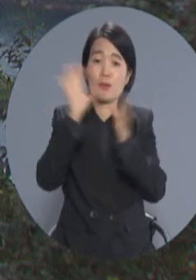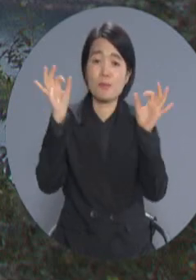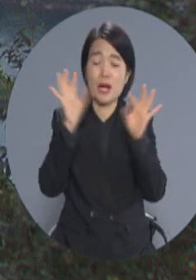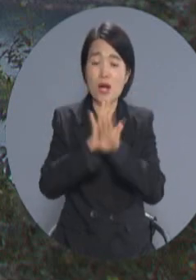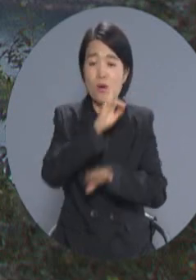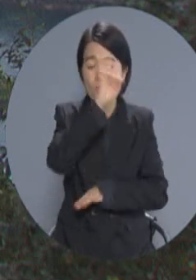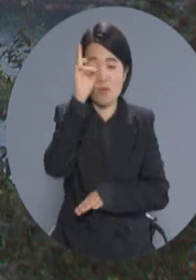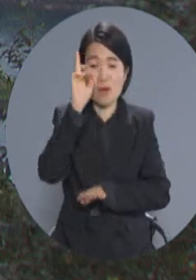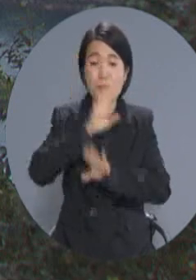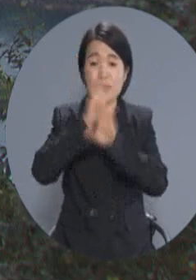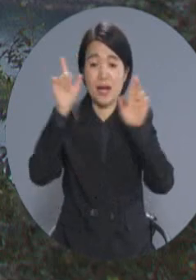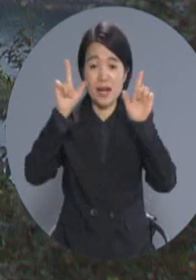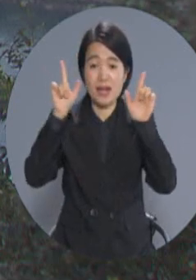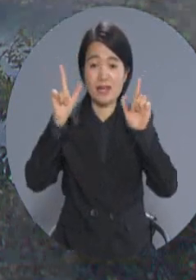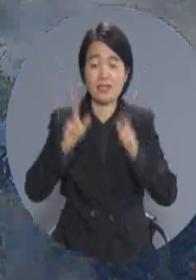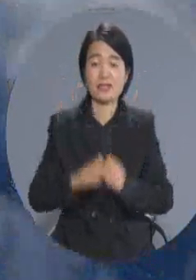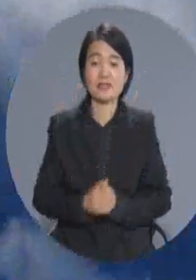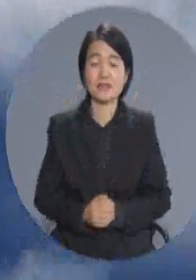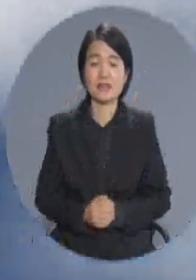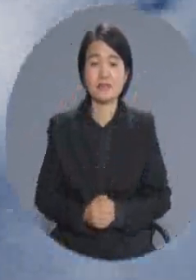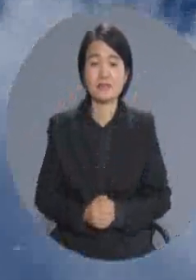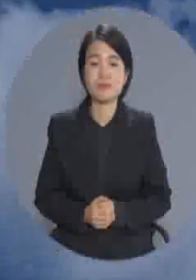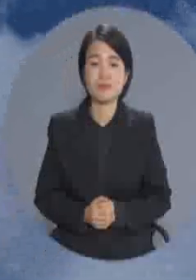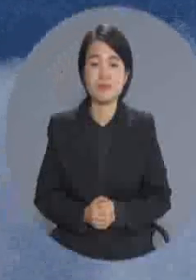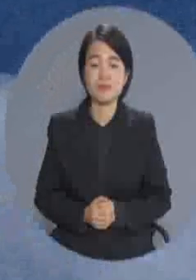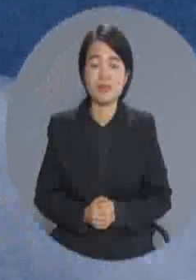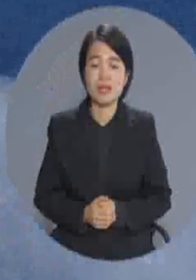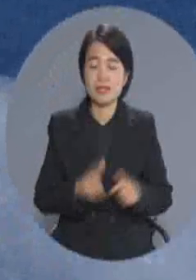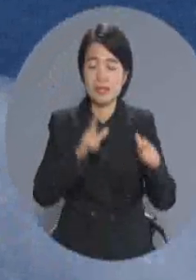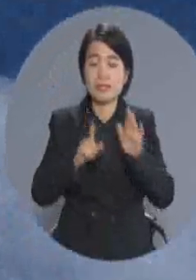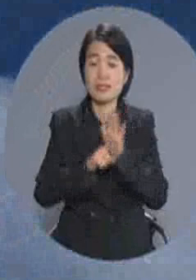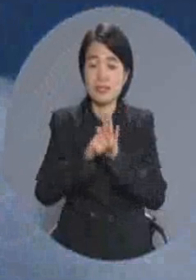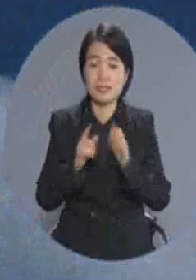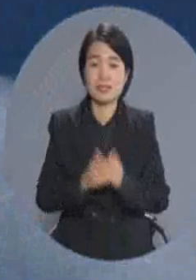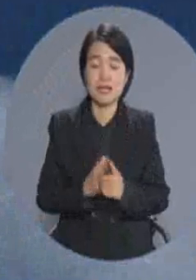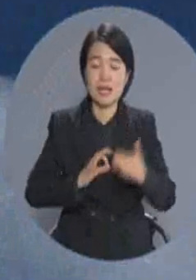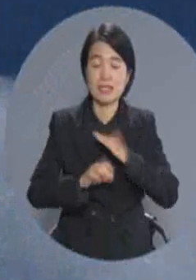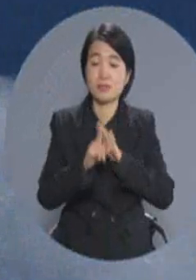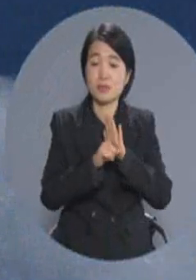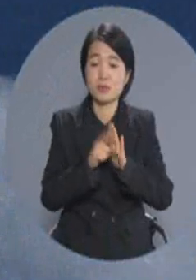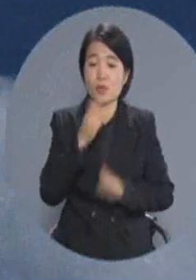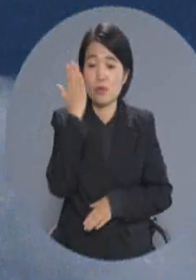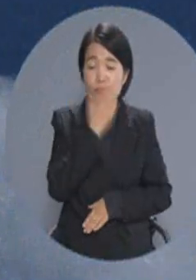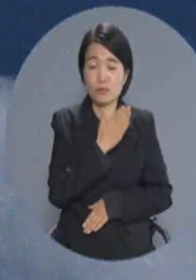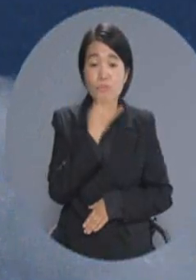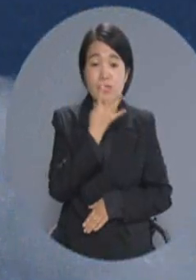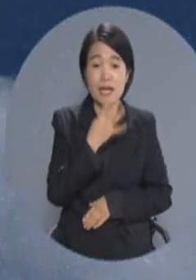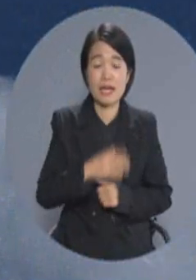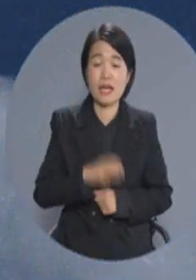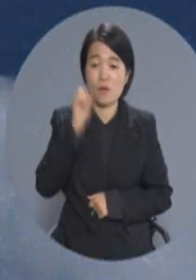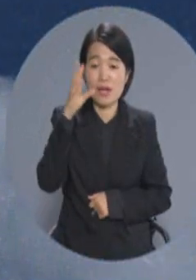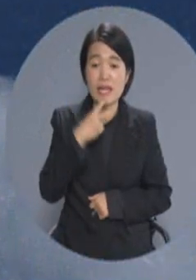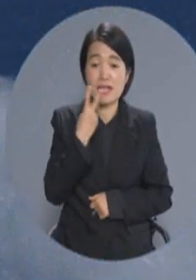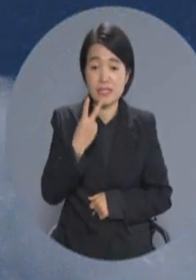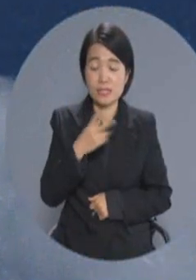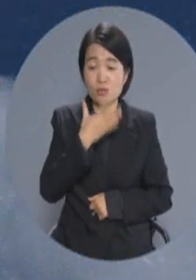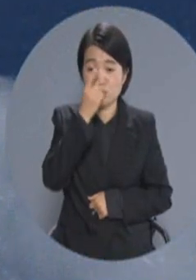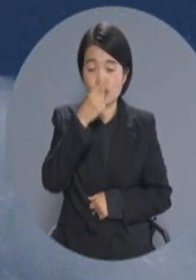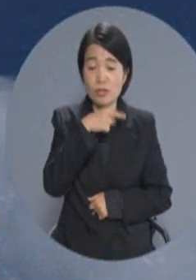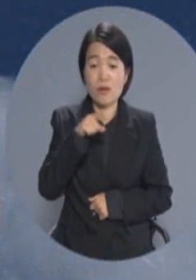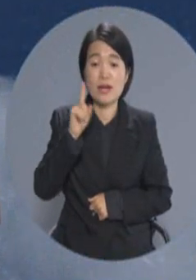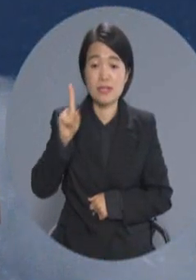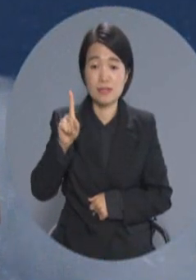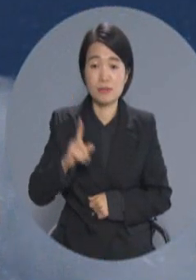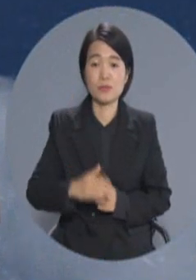오후들어 맑아지겠습니다 자세한 내일 지역별 기온 보시면 아침 기온은 여수가 4도 광양2도 순천은